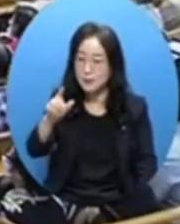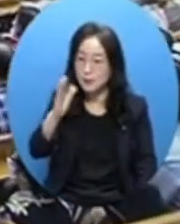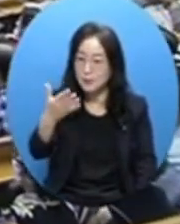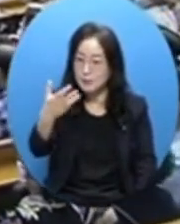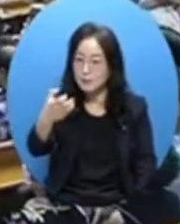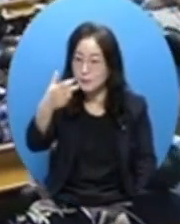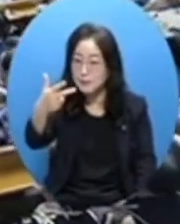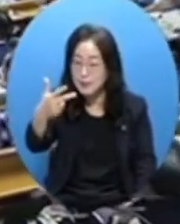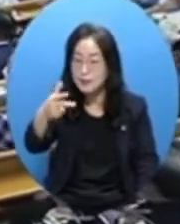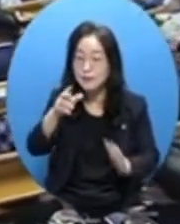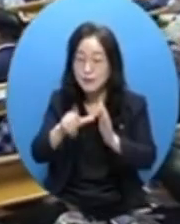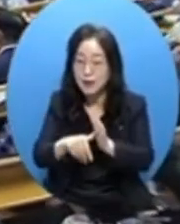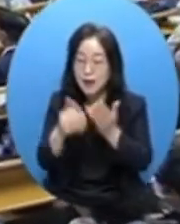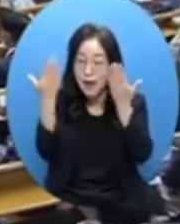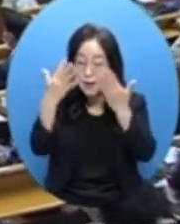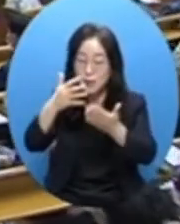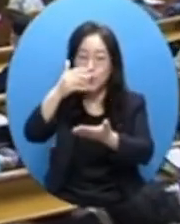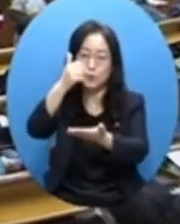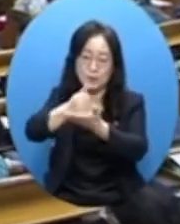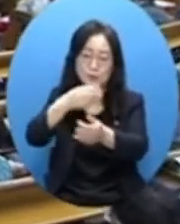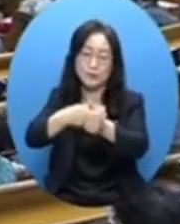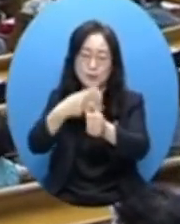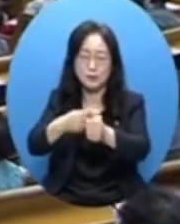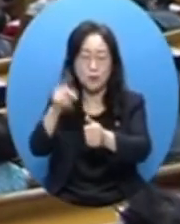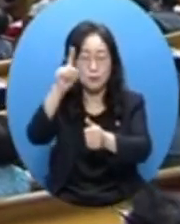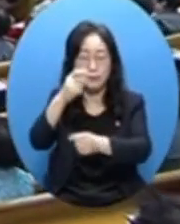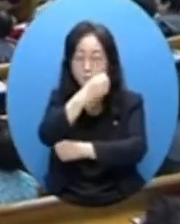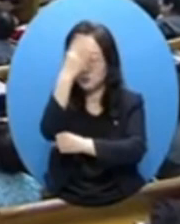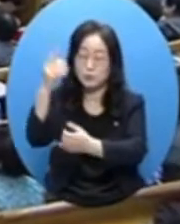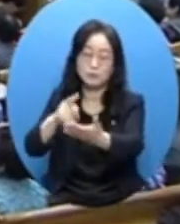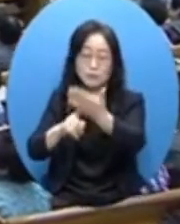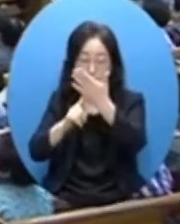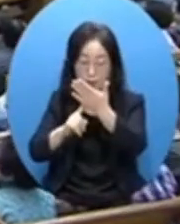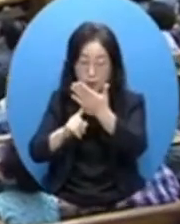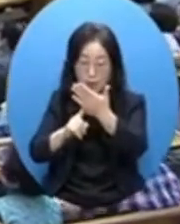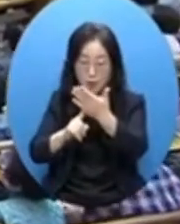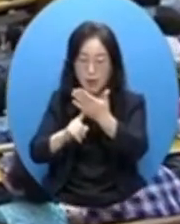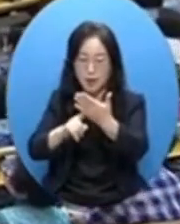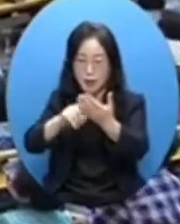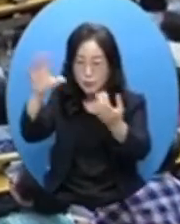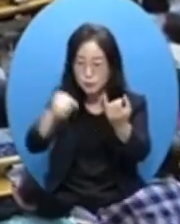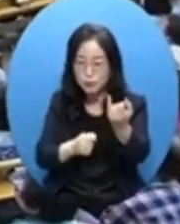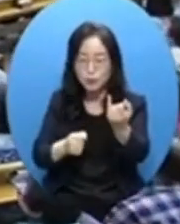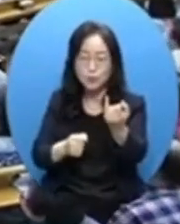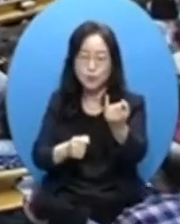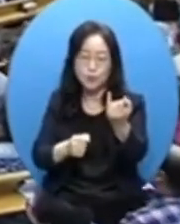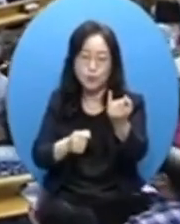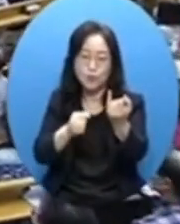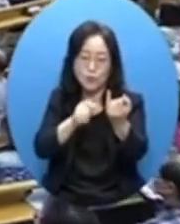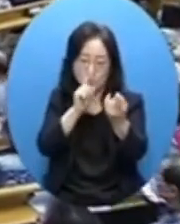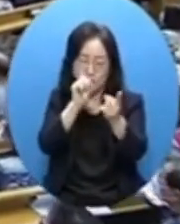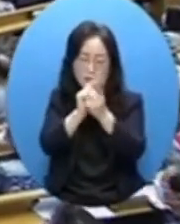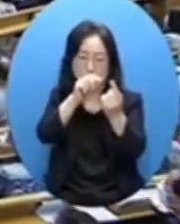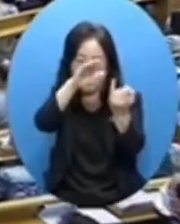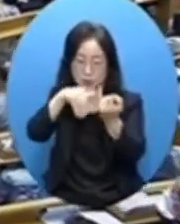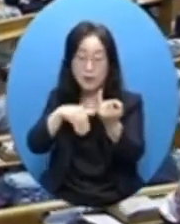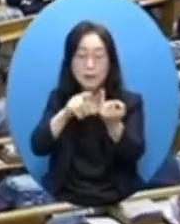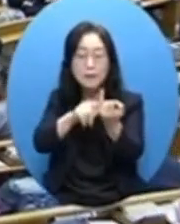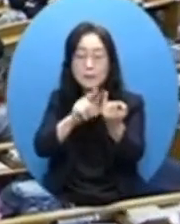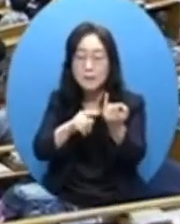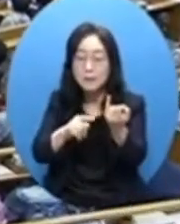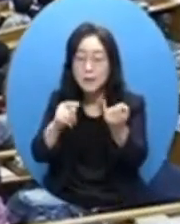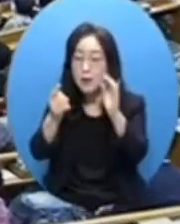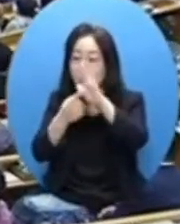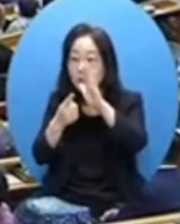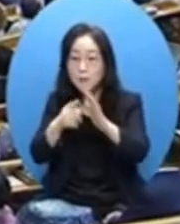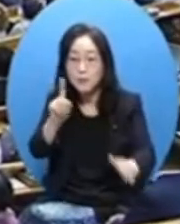1987년 그 학교 교장 선생님이 어느 날 신문에 난 광고지를 들고 왔습니다. 신문에 이렇게 광고가